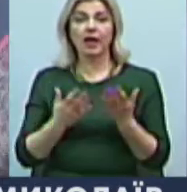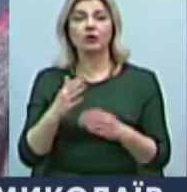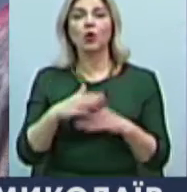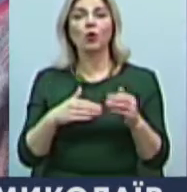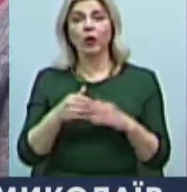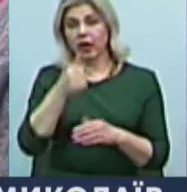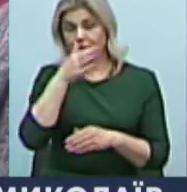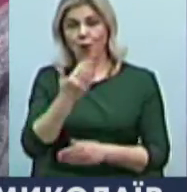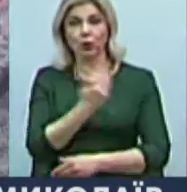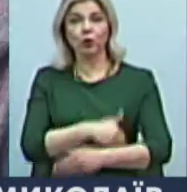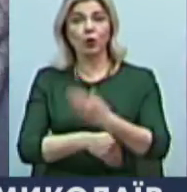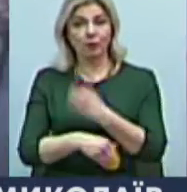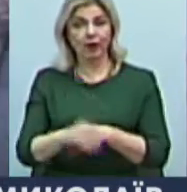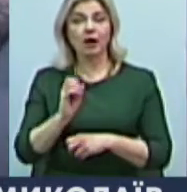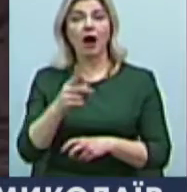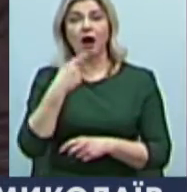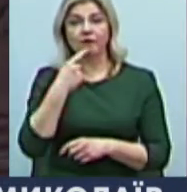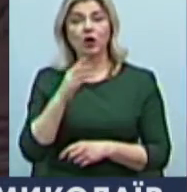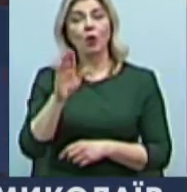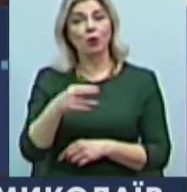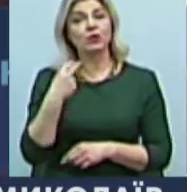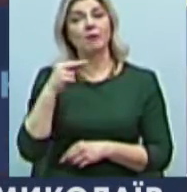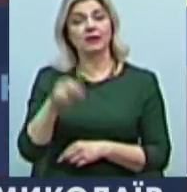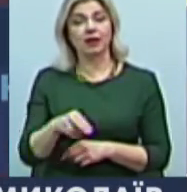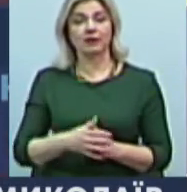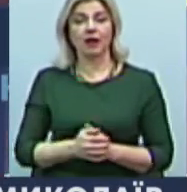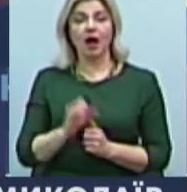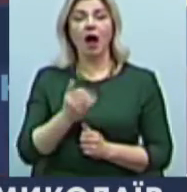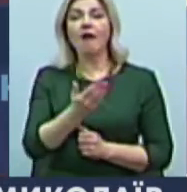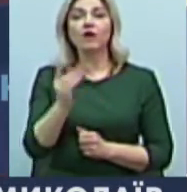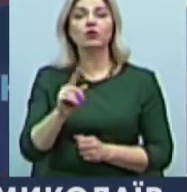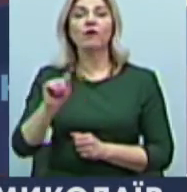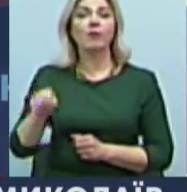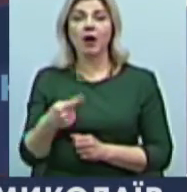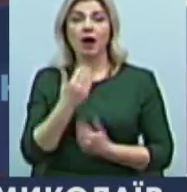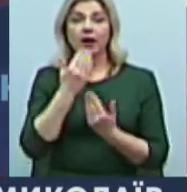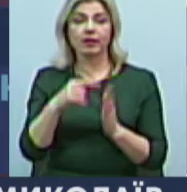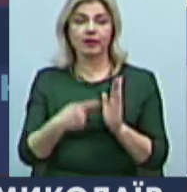им отрубить, как он говорит, так пусть хоть посадит. А самый сегодня чего вымогает?